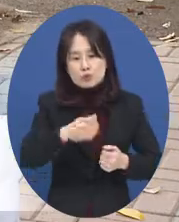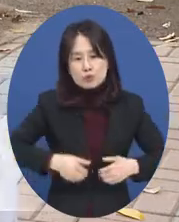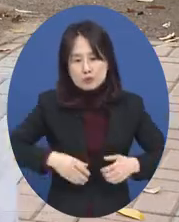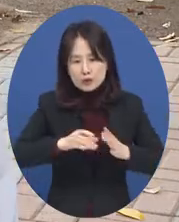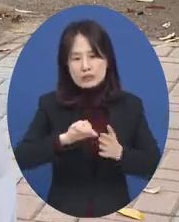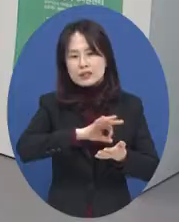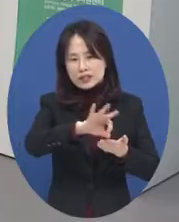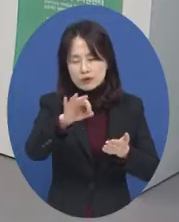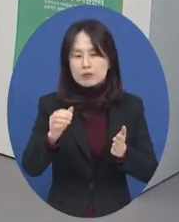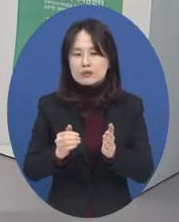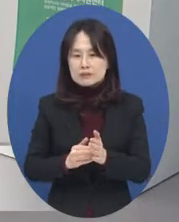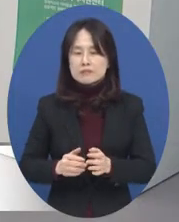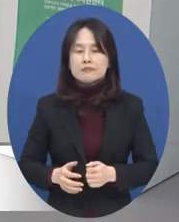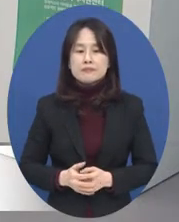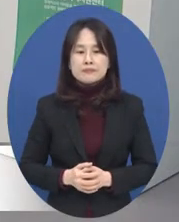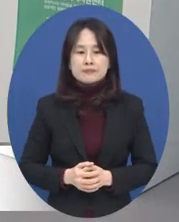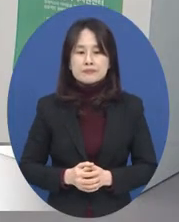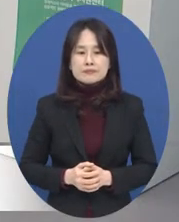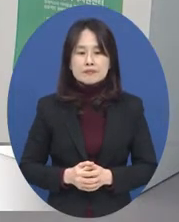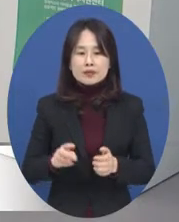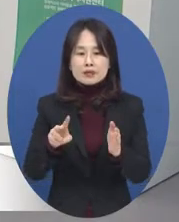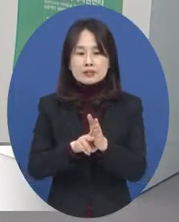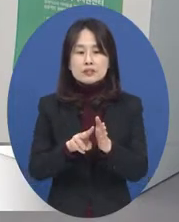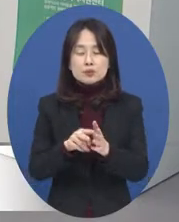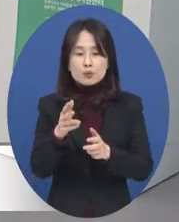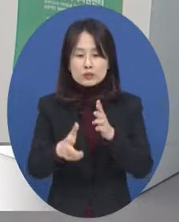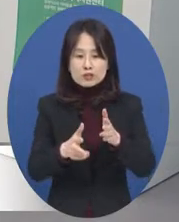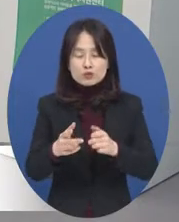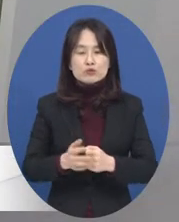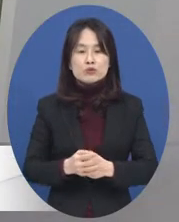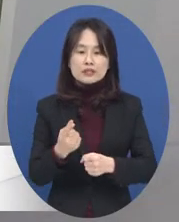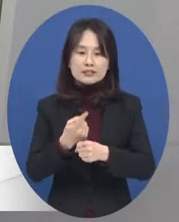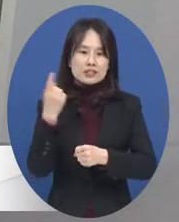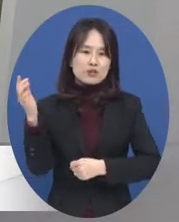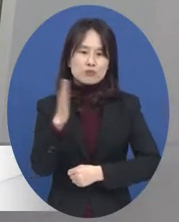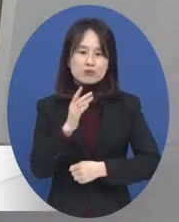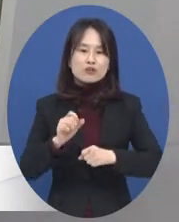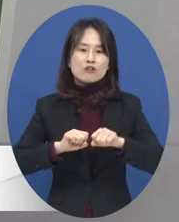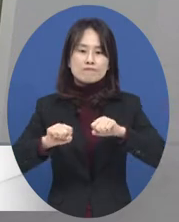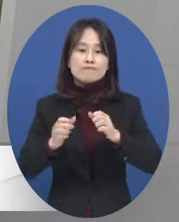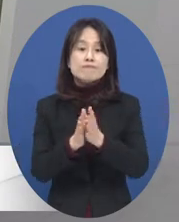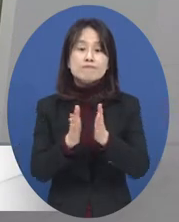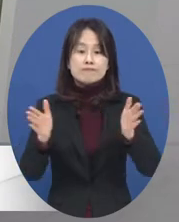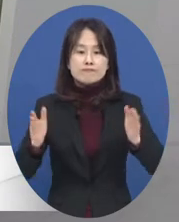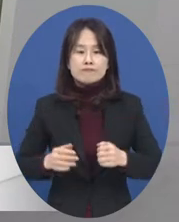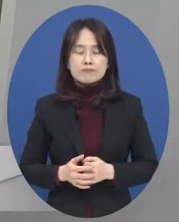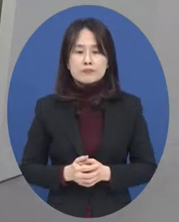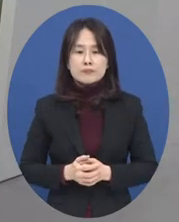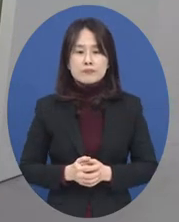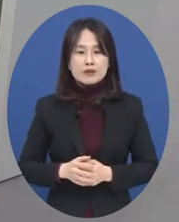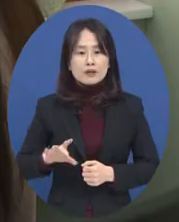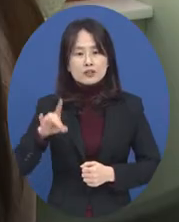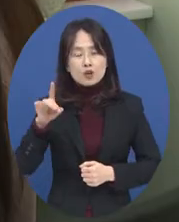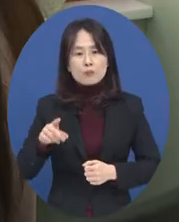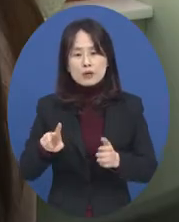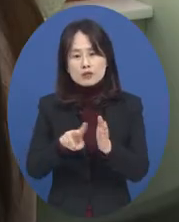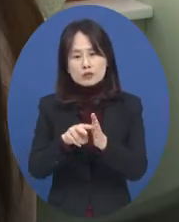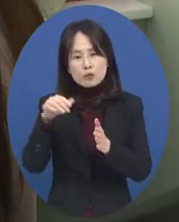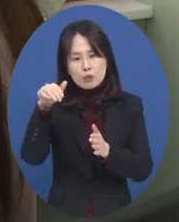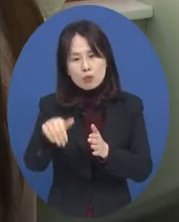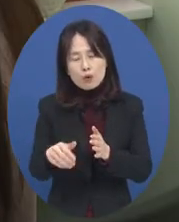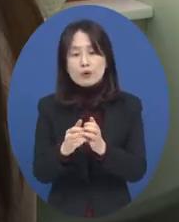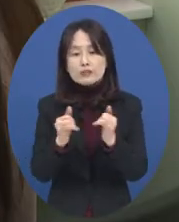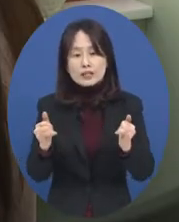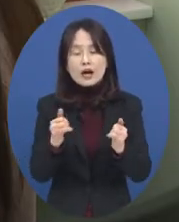썼고 대처를 했고. 경기 극저신용대출은 경기도가 작년부터 시작했습니다. 처음엔 신용등급이 낮은